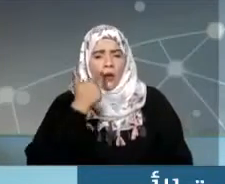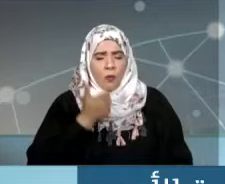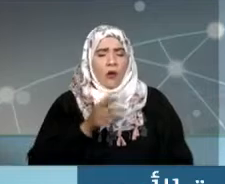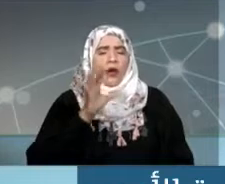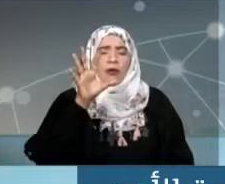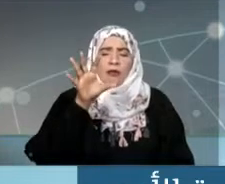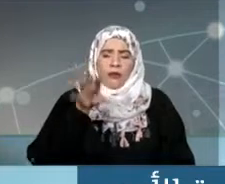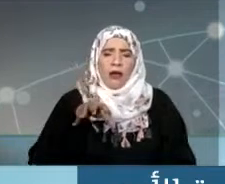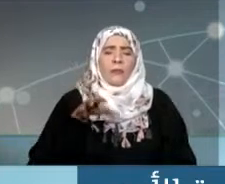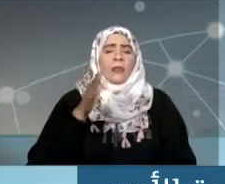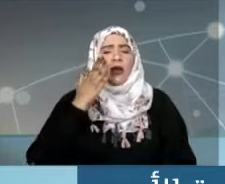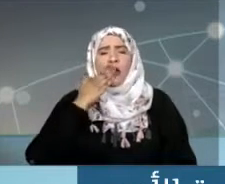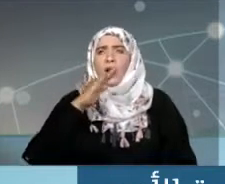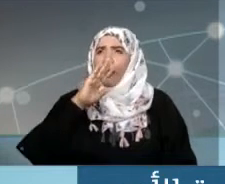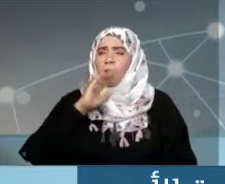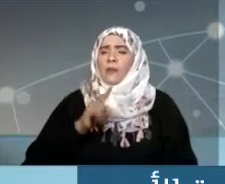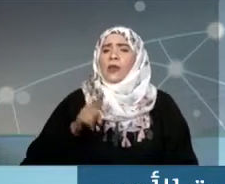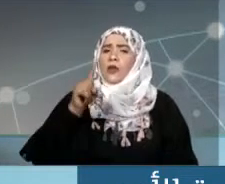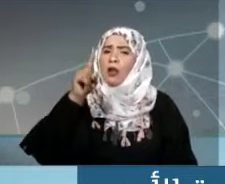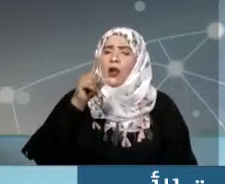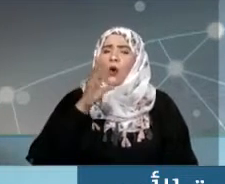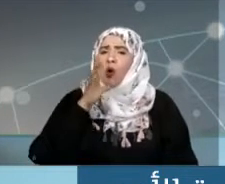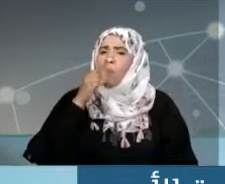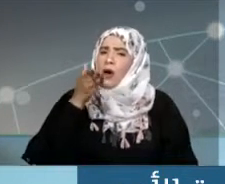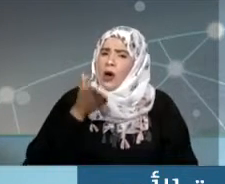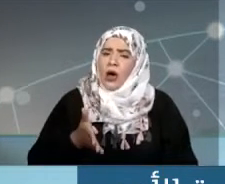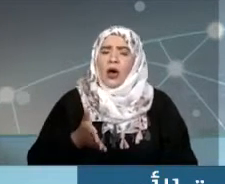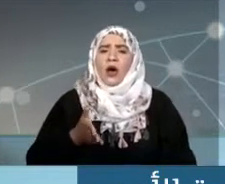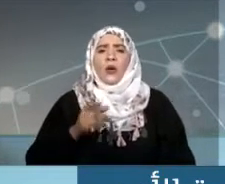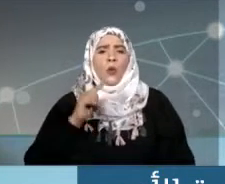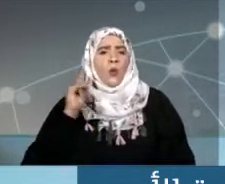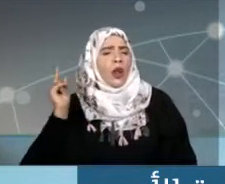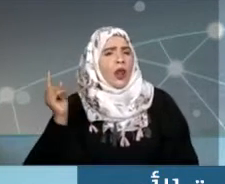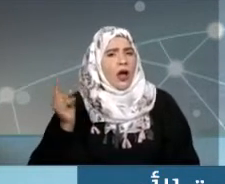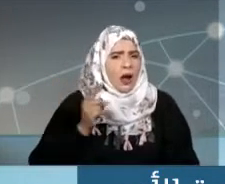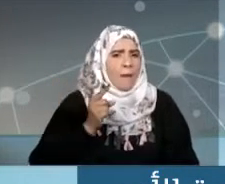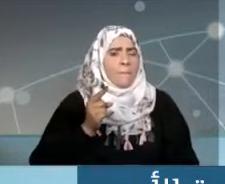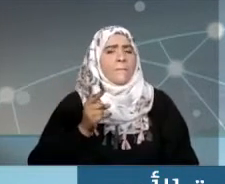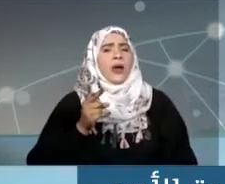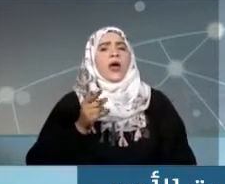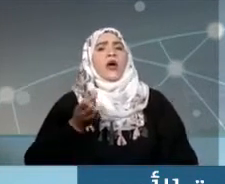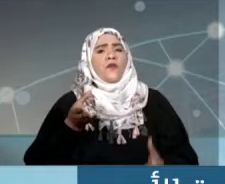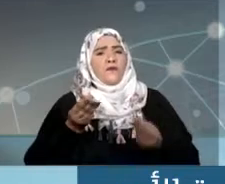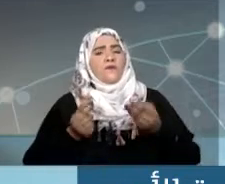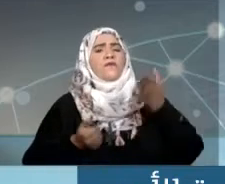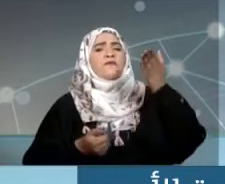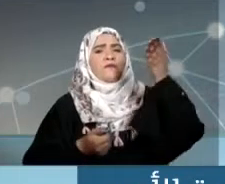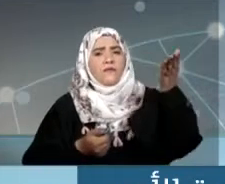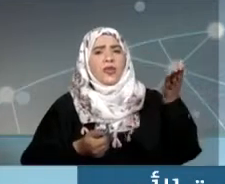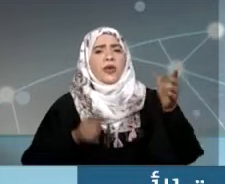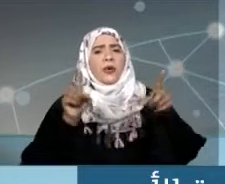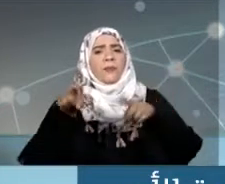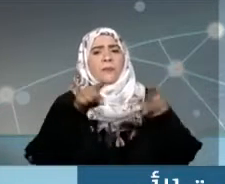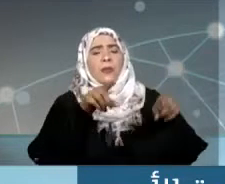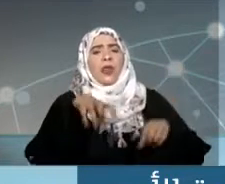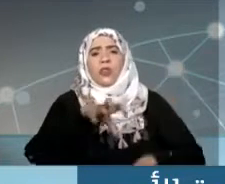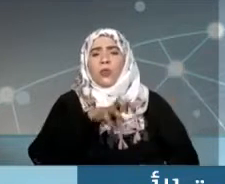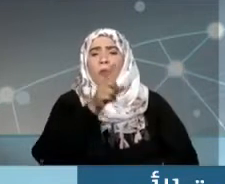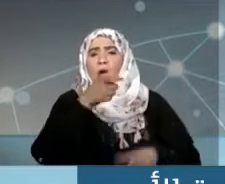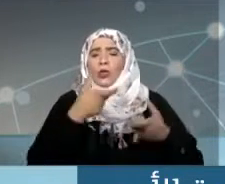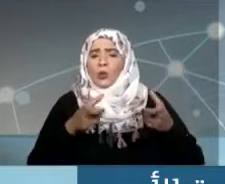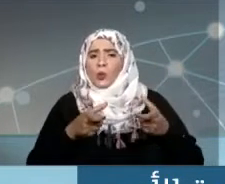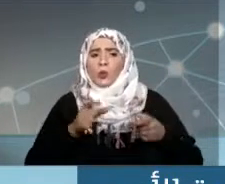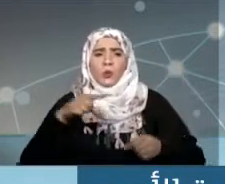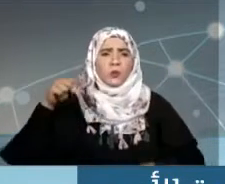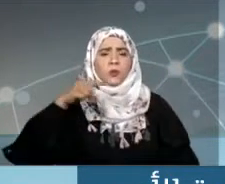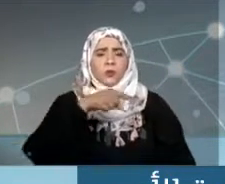الدول، وكثير من المؤسسات والأفراد تضرروا أو من في السنوات الأخيرة مع